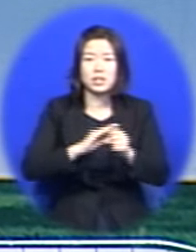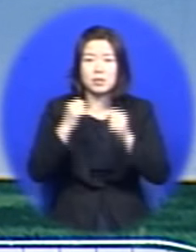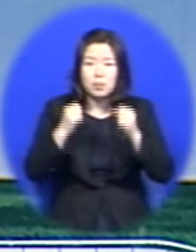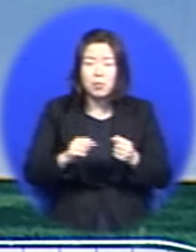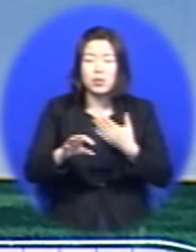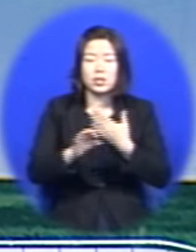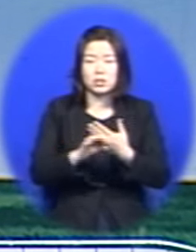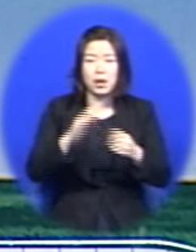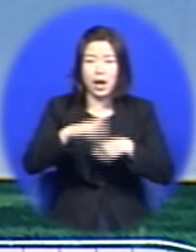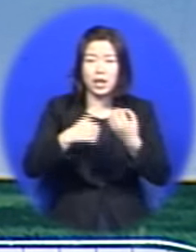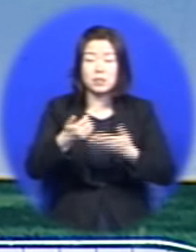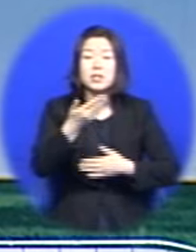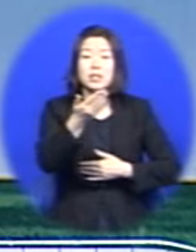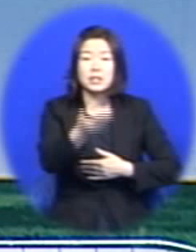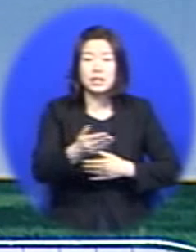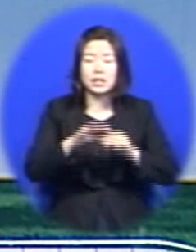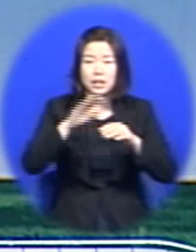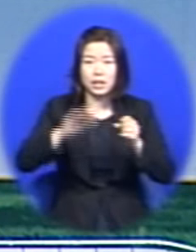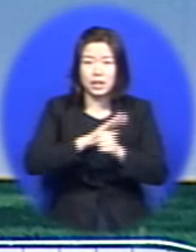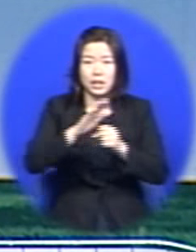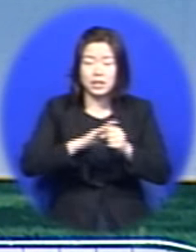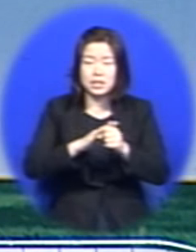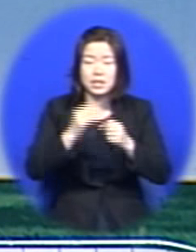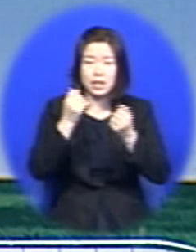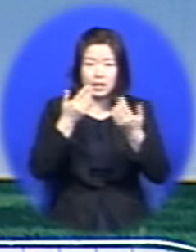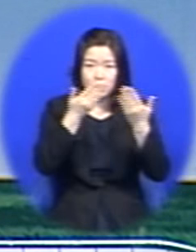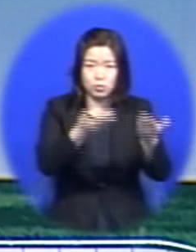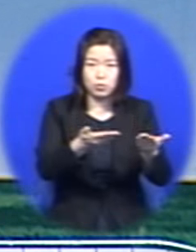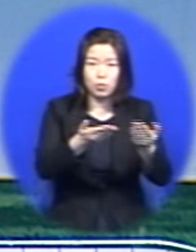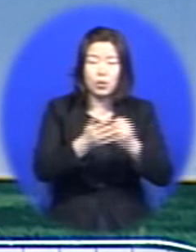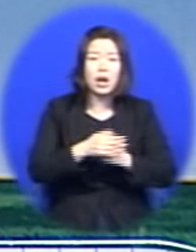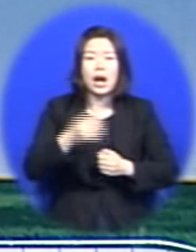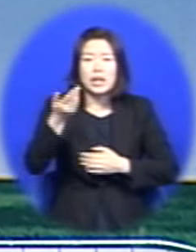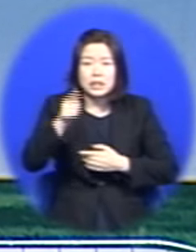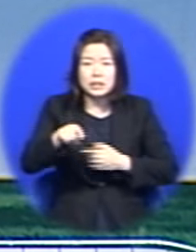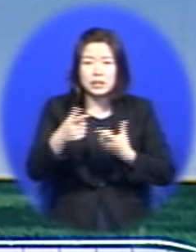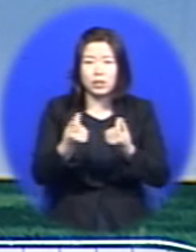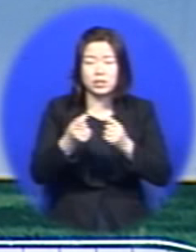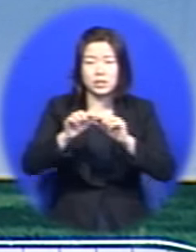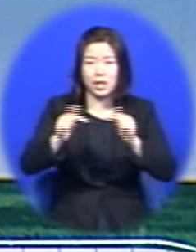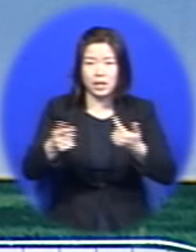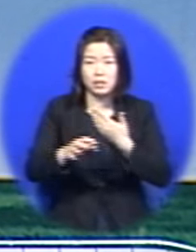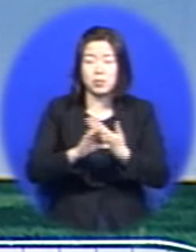그대에게 인자하게 대하실 것입니다. 그렇지 않으면 그대도 잘릴 것입니다.